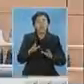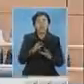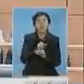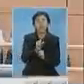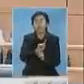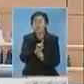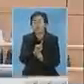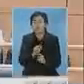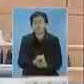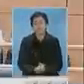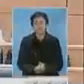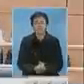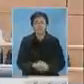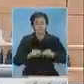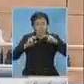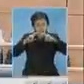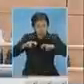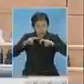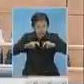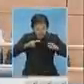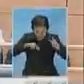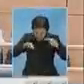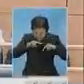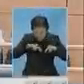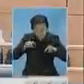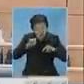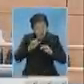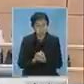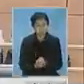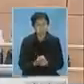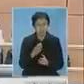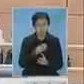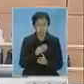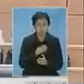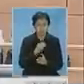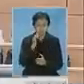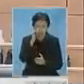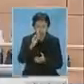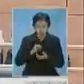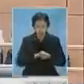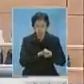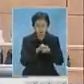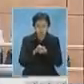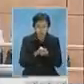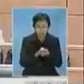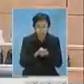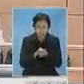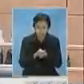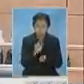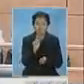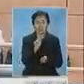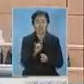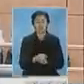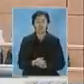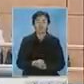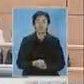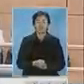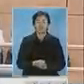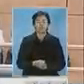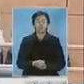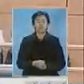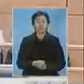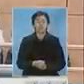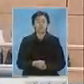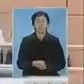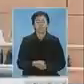ล่ะครับการค้นหาความจริงเพื่อการรองดองเท่านั้นยังไม่พอครับพอมี